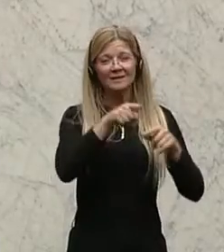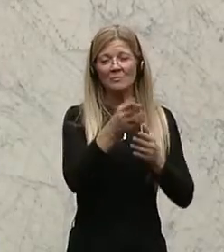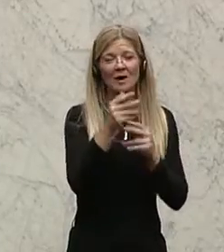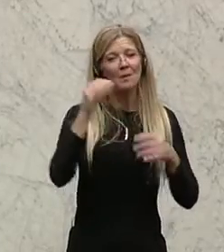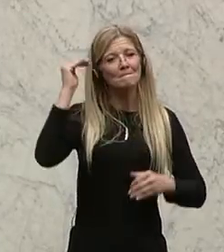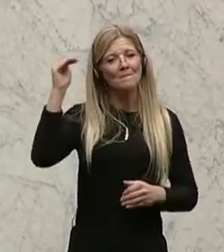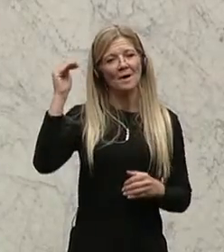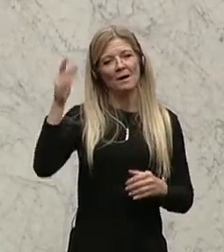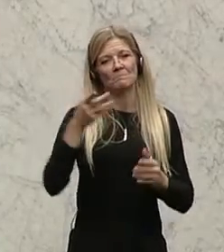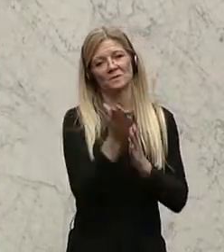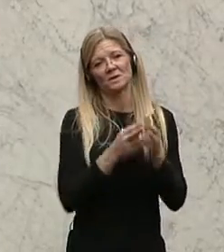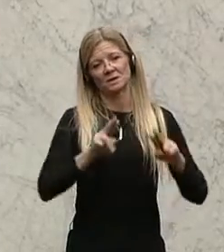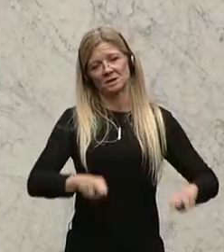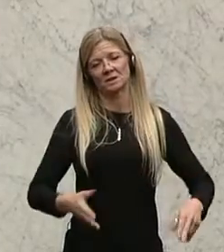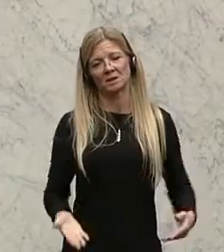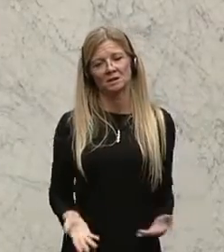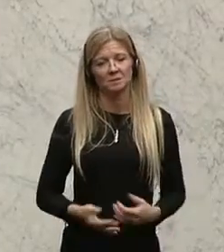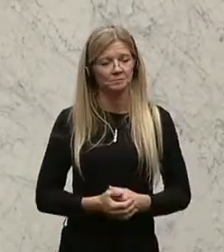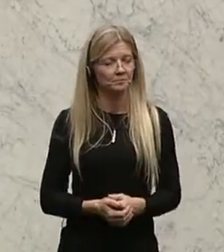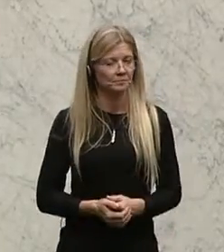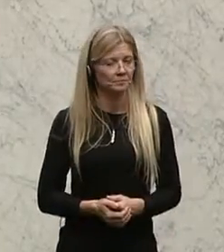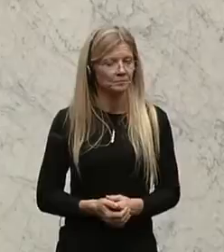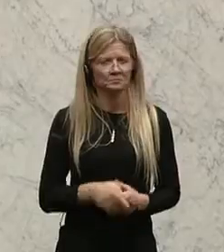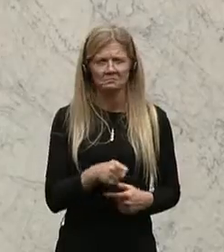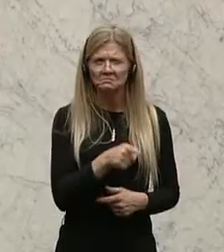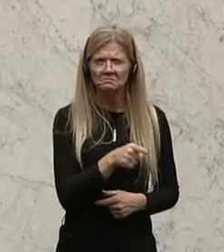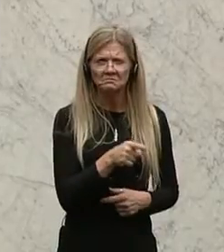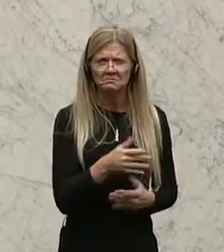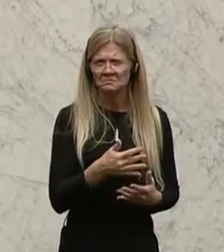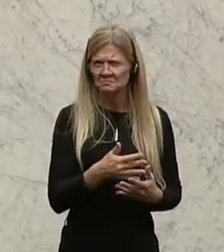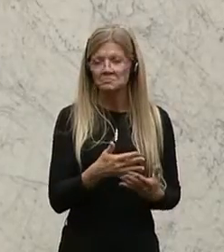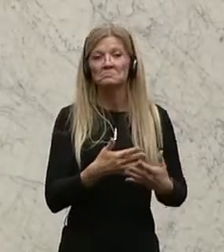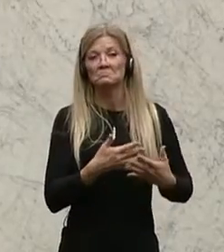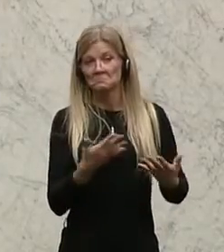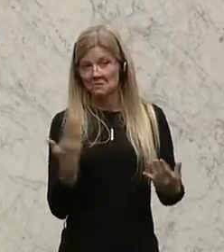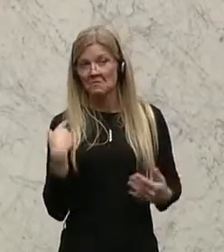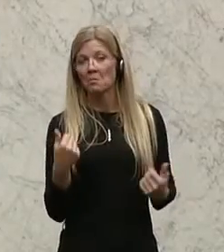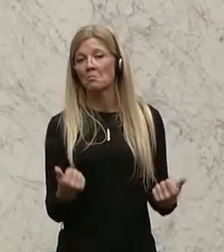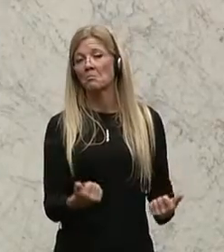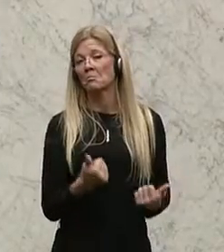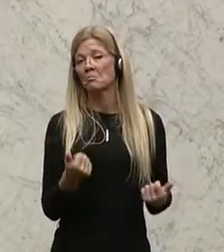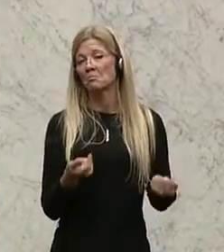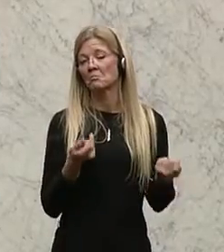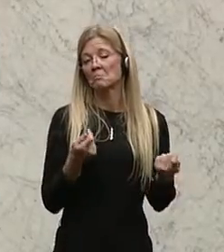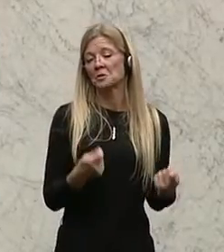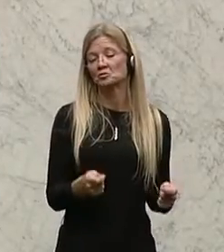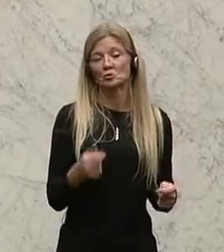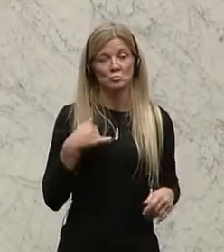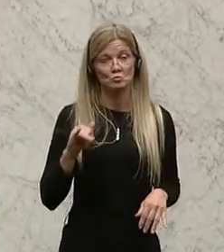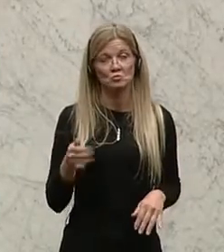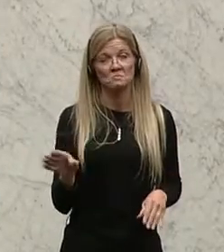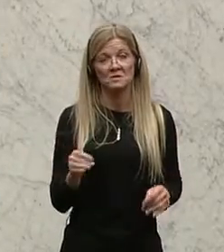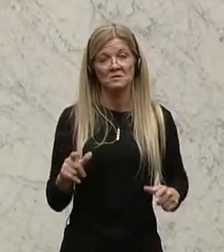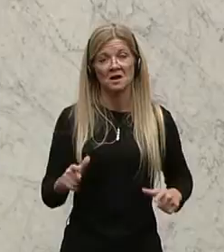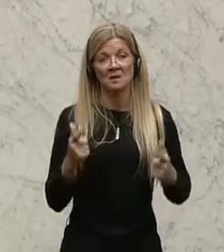Beamtendienstrecht. Und da haben wir ja diesen großartigen Beschluss hier erleben müssen, mit dem, um die Worte